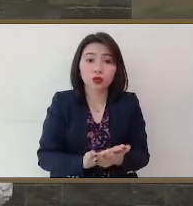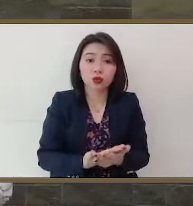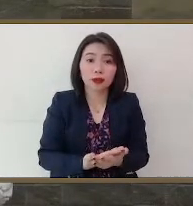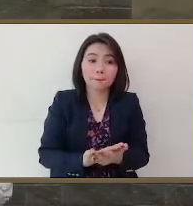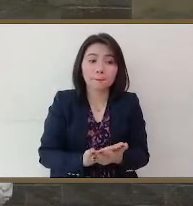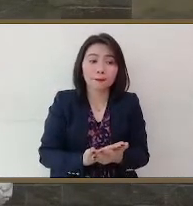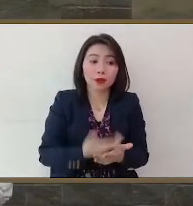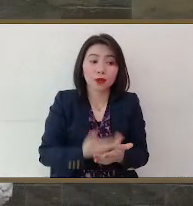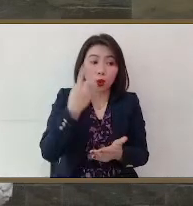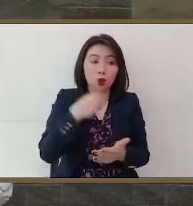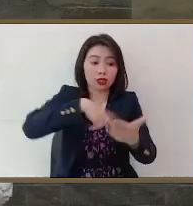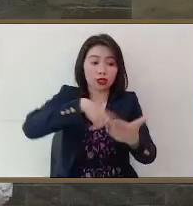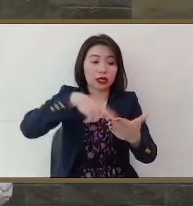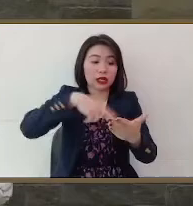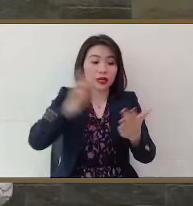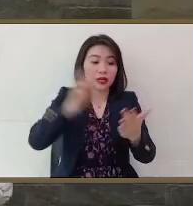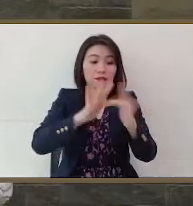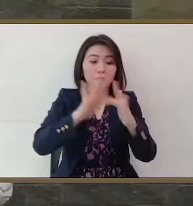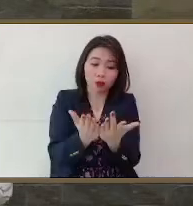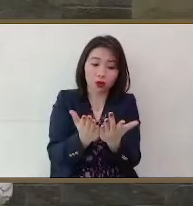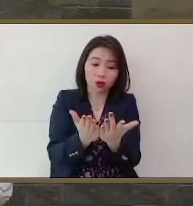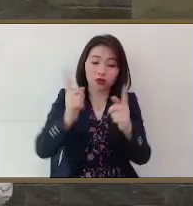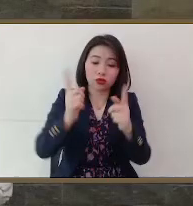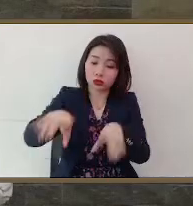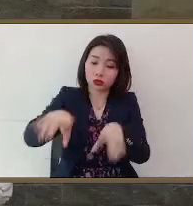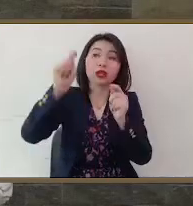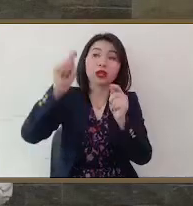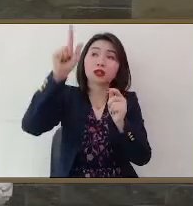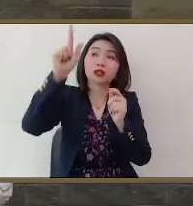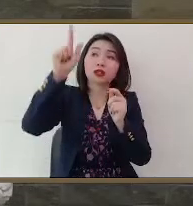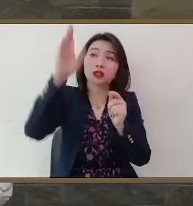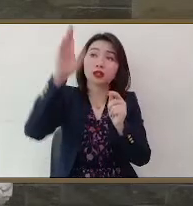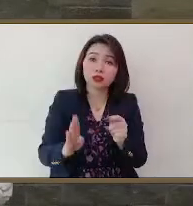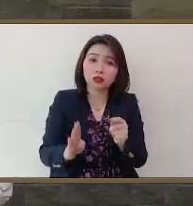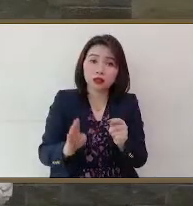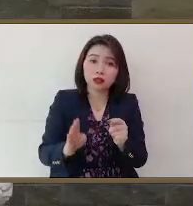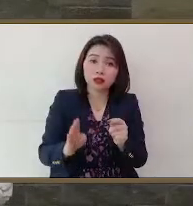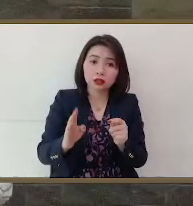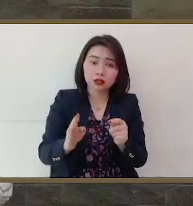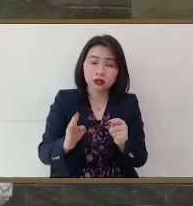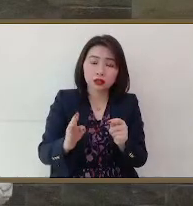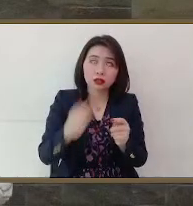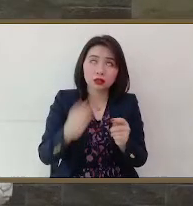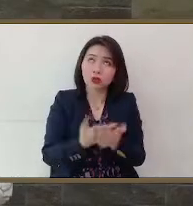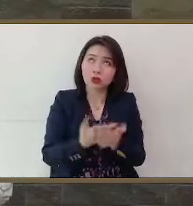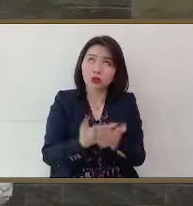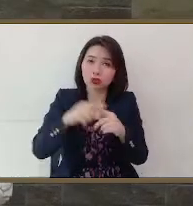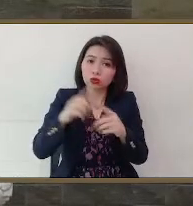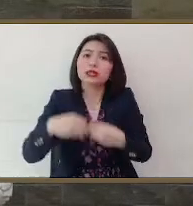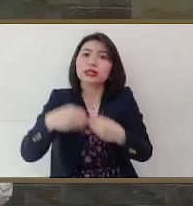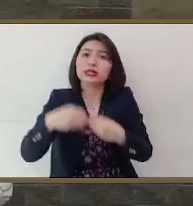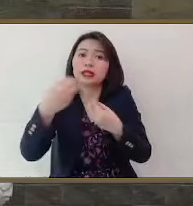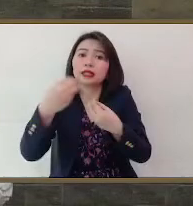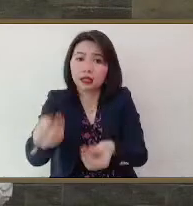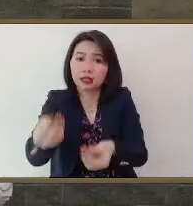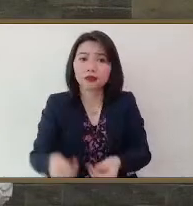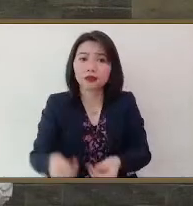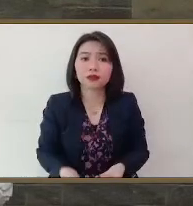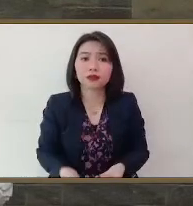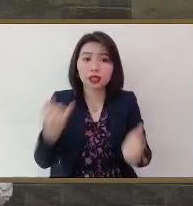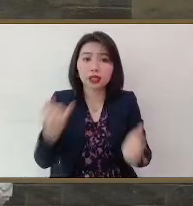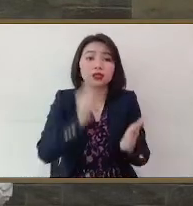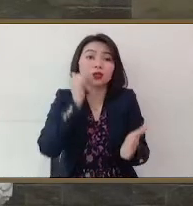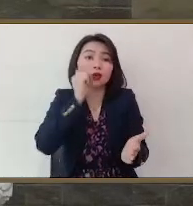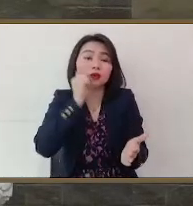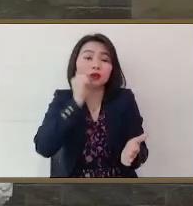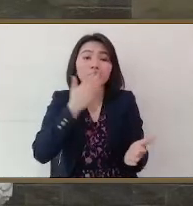Biblia. Matino ang magtiwala sa Diyos. Matino ang magbigay para sa gawain ng Panginoon. Isang katinoan ng pag-iisip ang